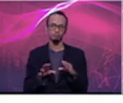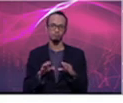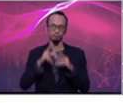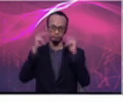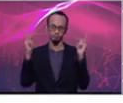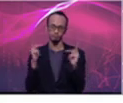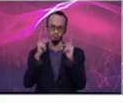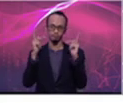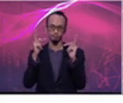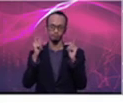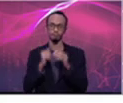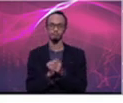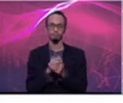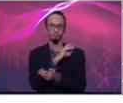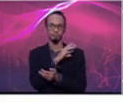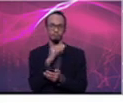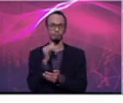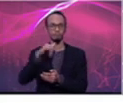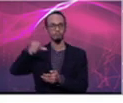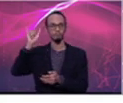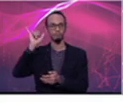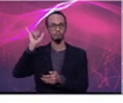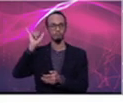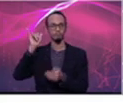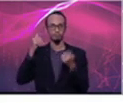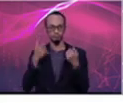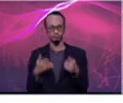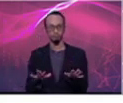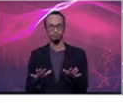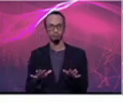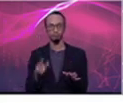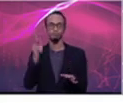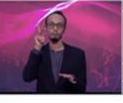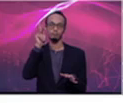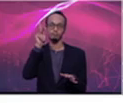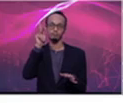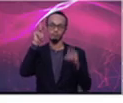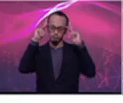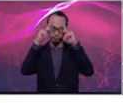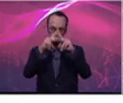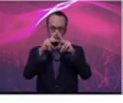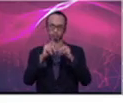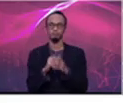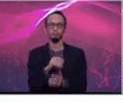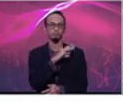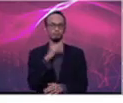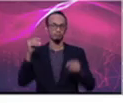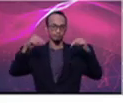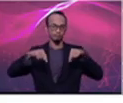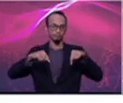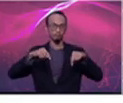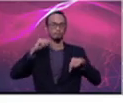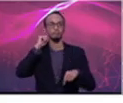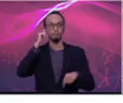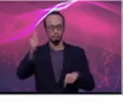khamis baru-baru ni dan semalam kita telah adakannya di Kuantan dan hari ini besok